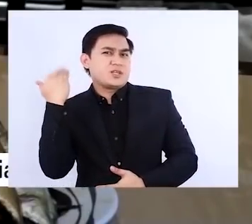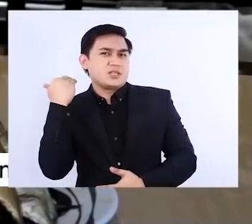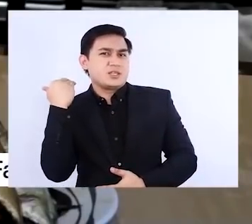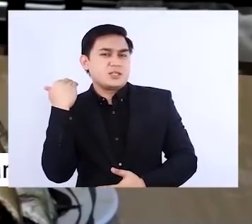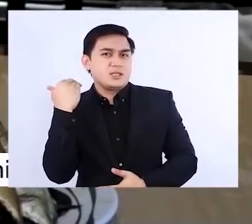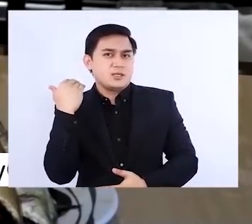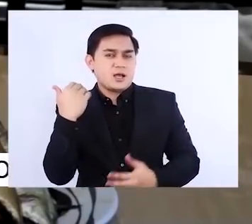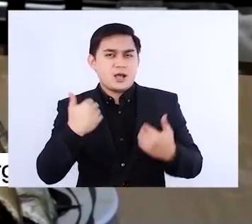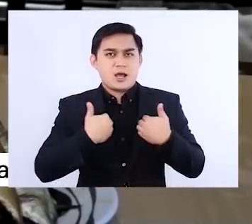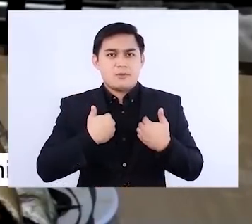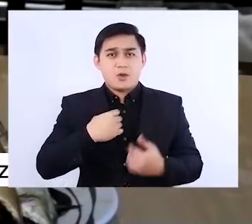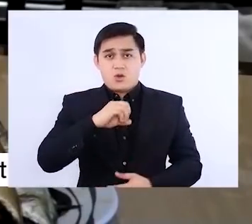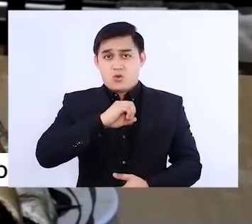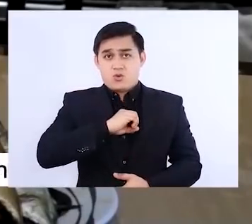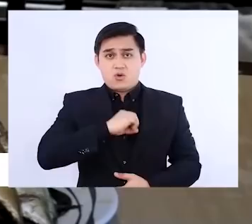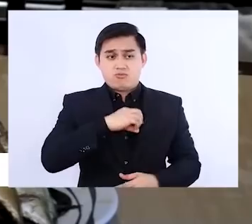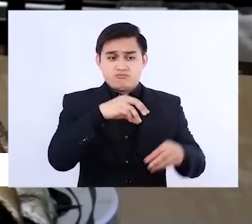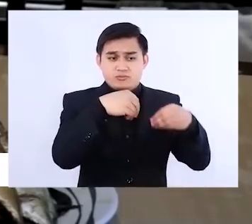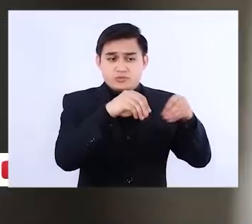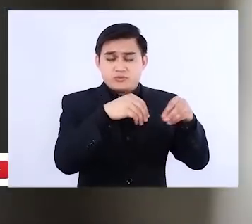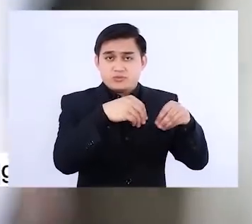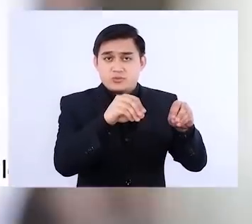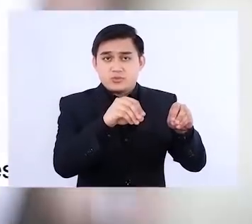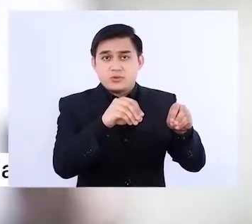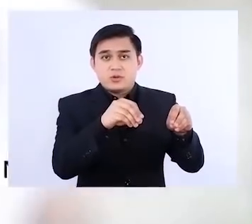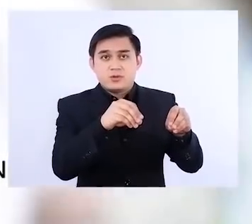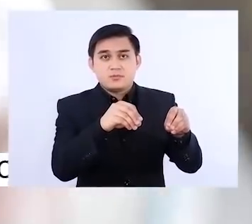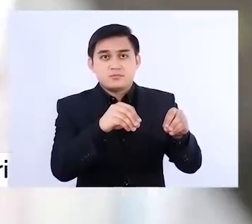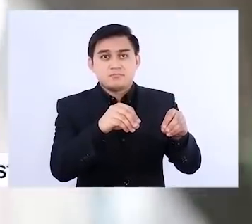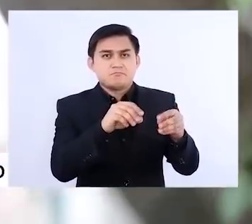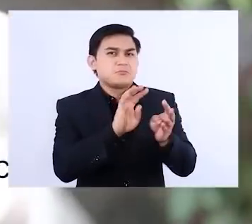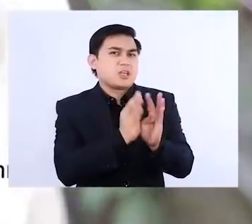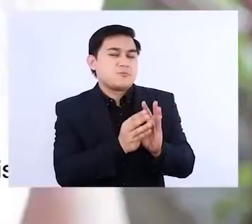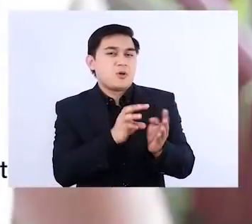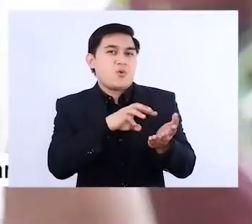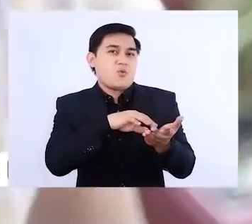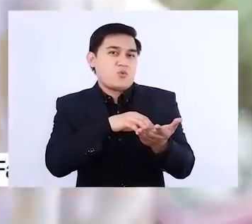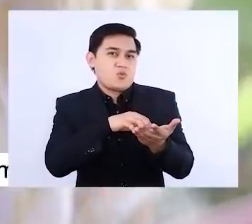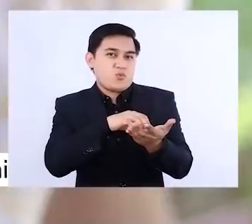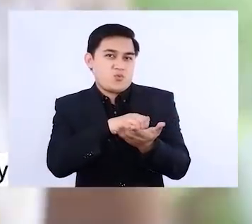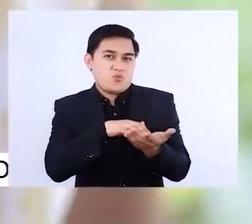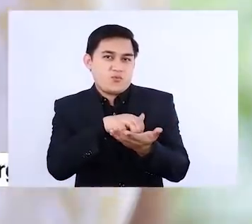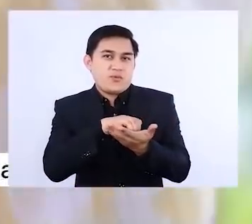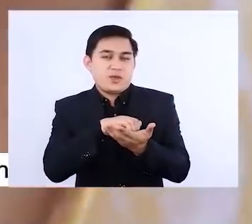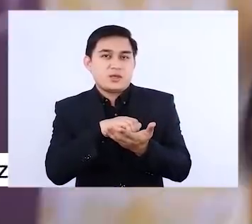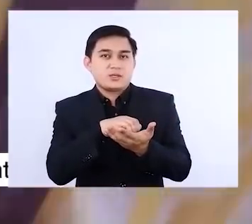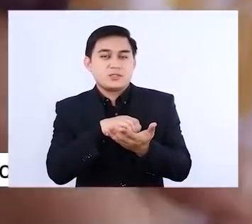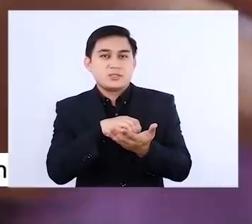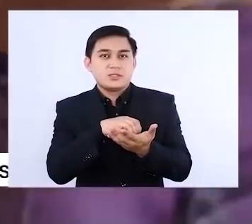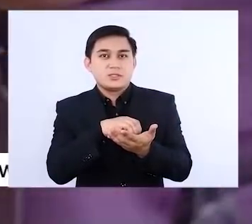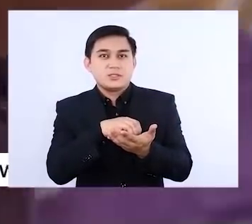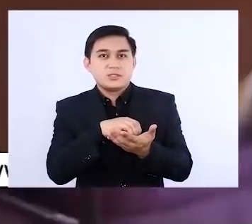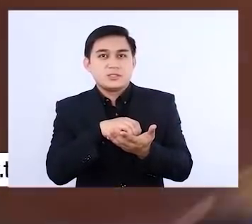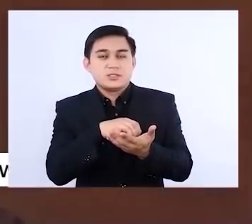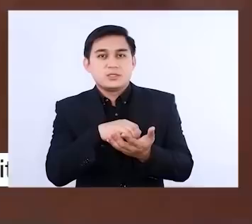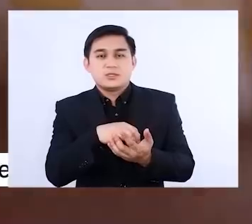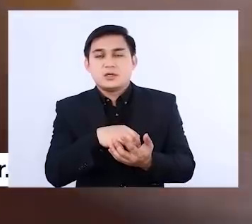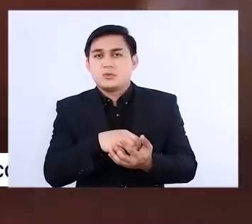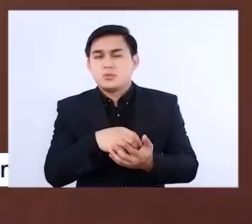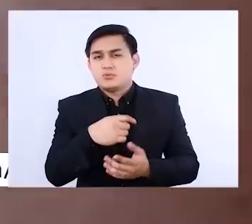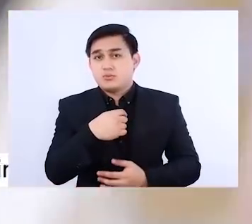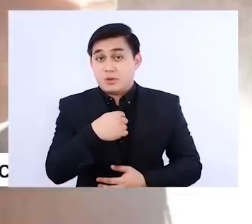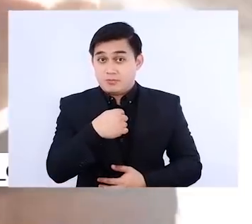isang convenience store sa Rojas, Palawan. Nung humina po yung dati naming hanap buhay, dahil ako naman po